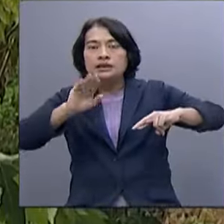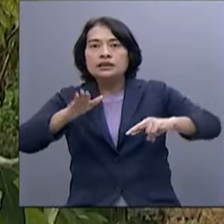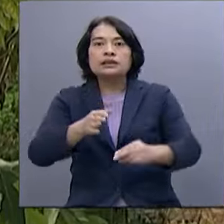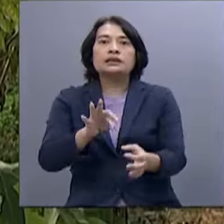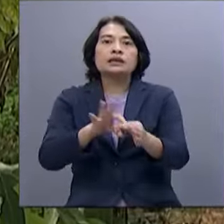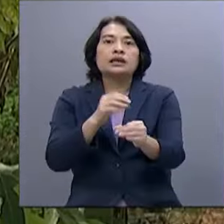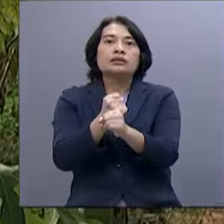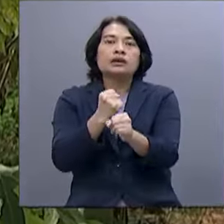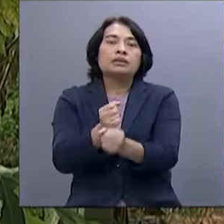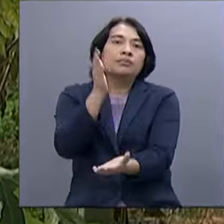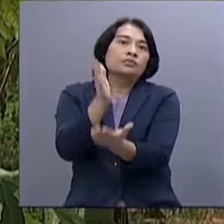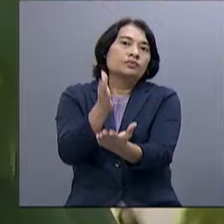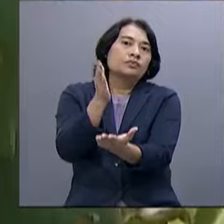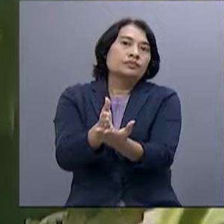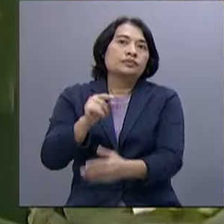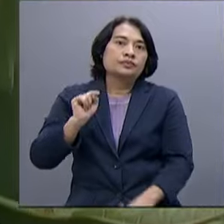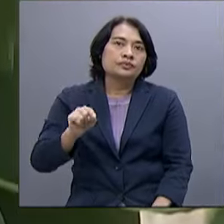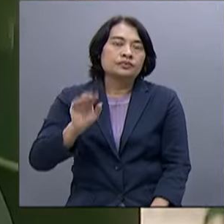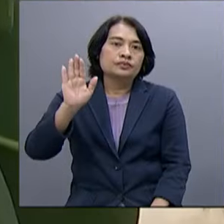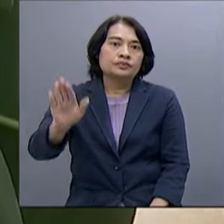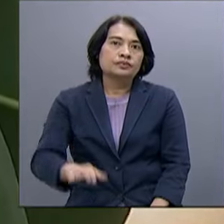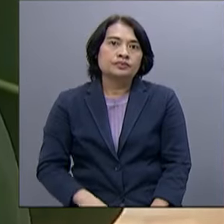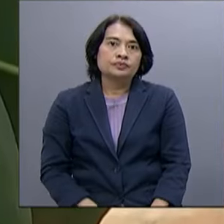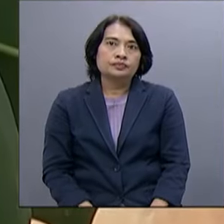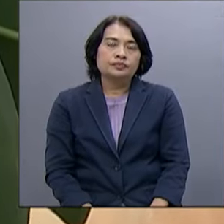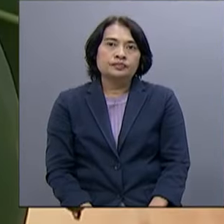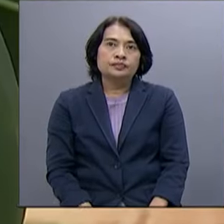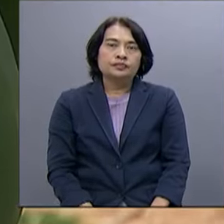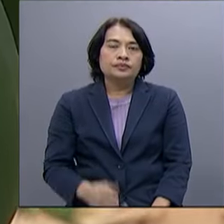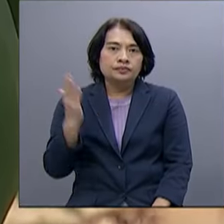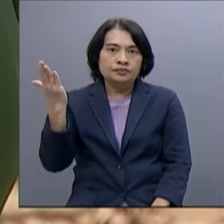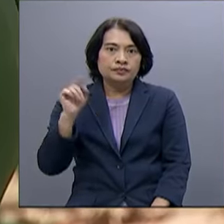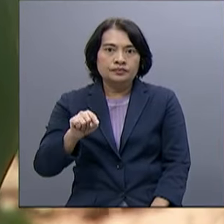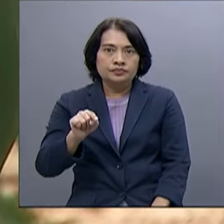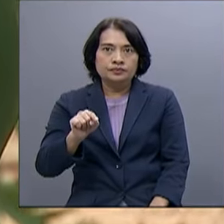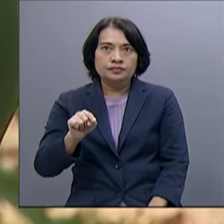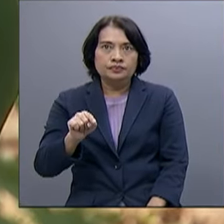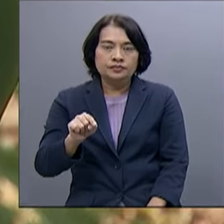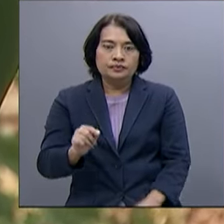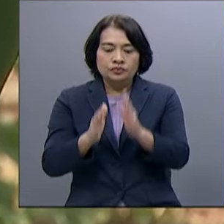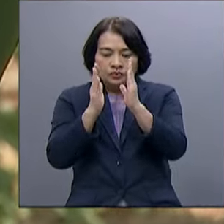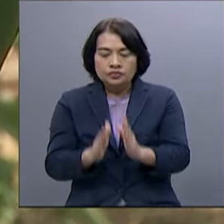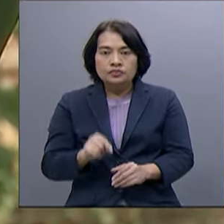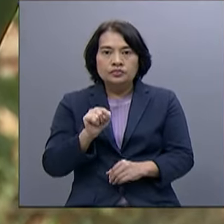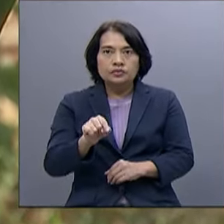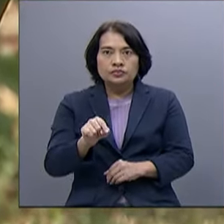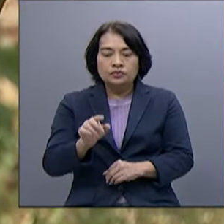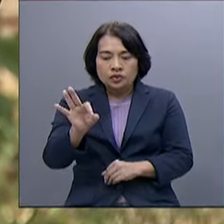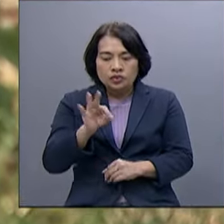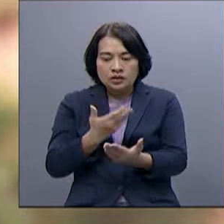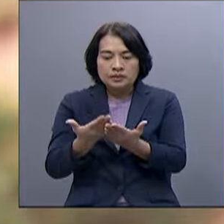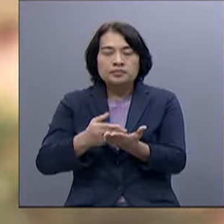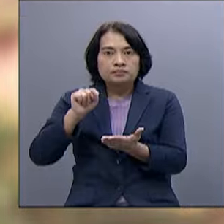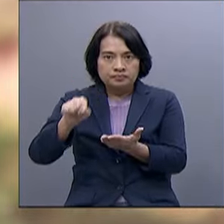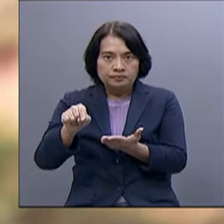ะครับลักษณะเด่นของสายพันธุ์นี้ก็คือเขาจะกรอบที่สุดในบรรดามะละกอนะครับแม่ค้าส้มตำต้องเลือกสายพันธุ์นี้ครับระยะเวลาใน